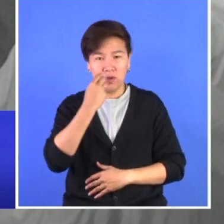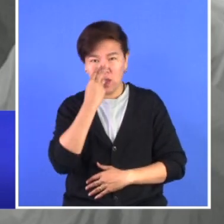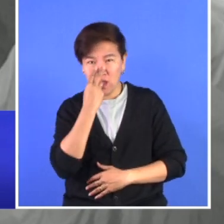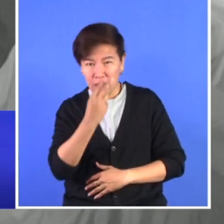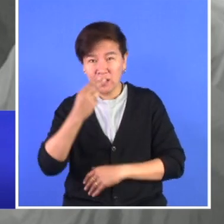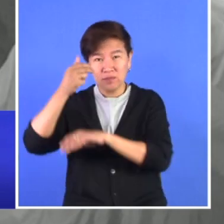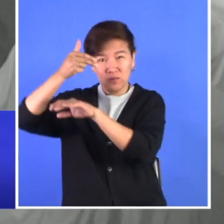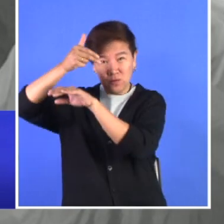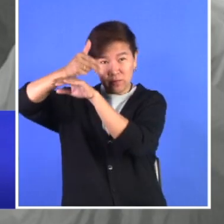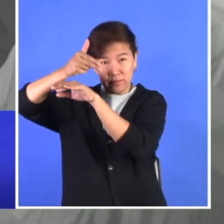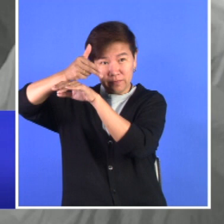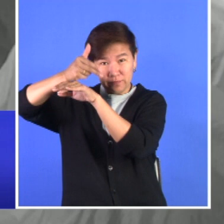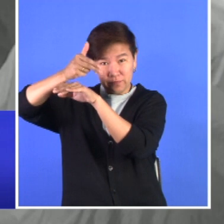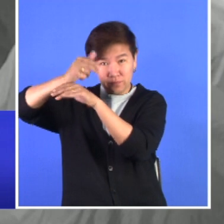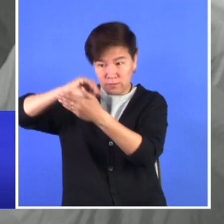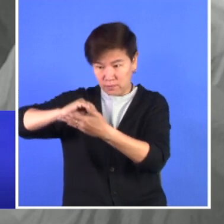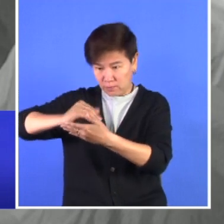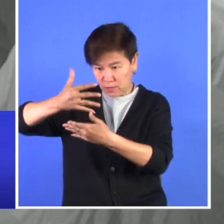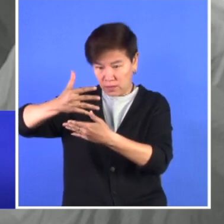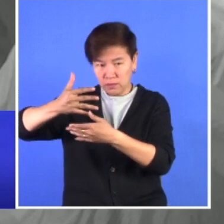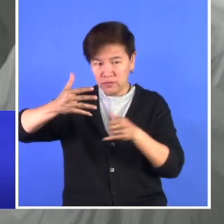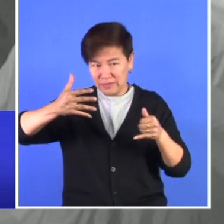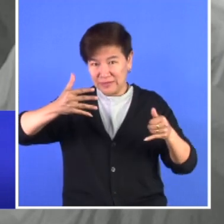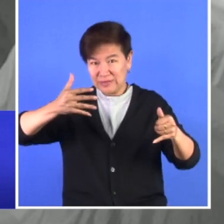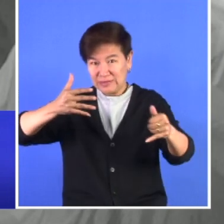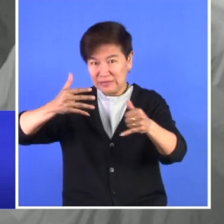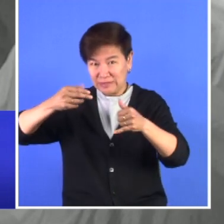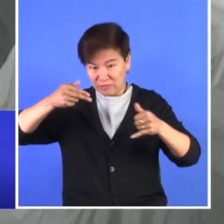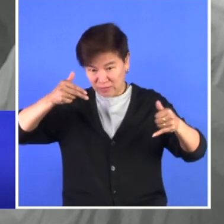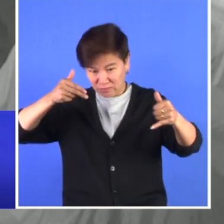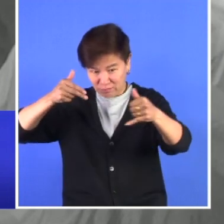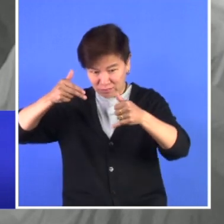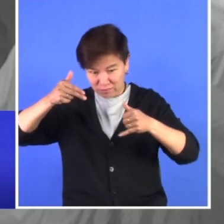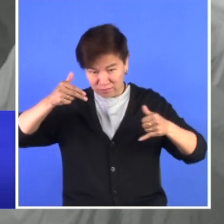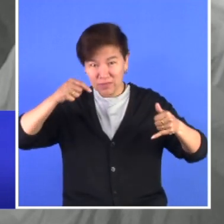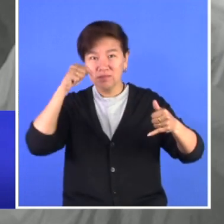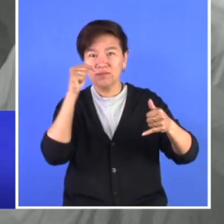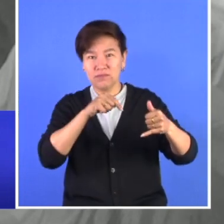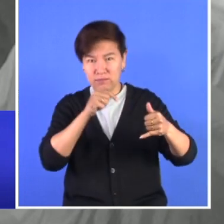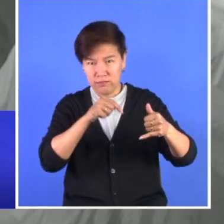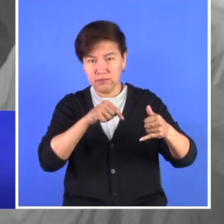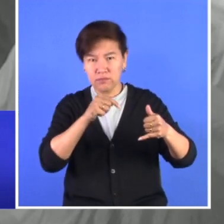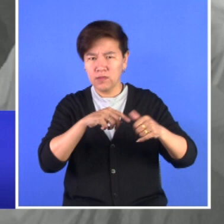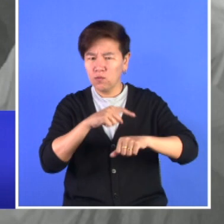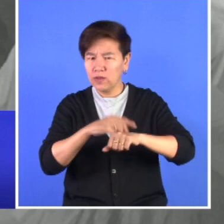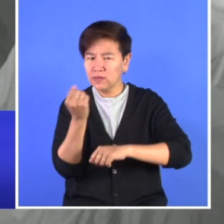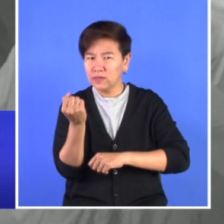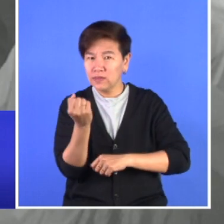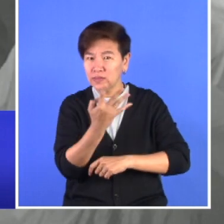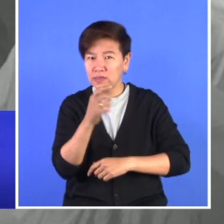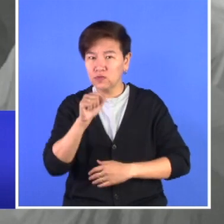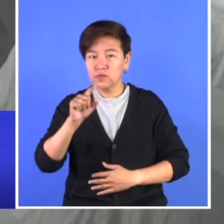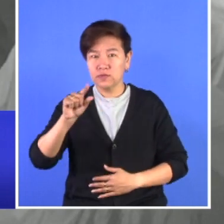มาที่ร้านขายโทรศัพท์มือถือพื้นที่อำเภอปะนาะจังหวัดปัตตานีมาประมาณ 4204นาทีค่ะ